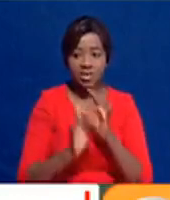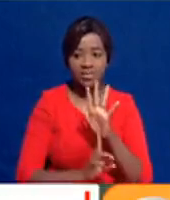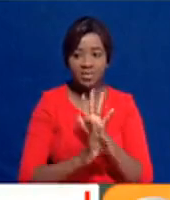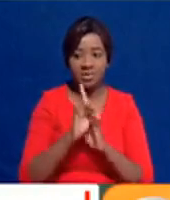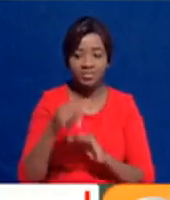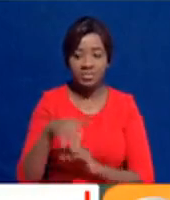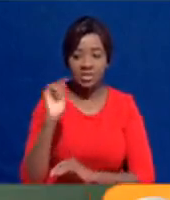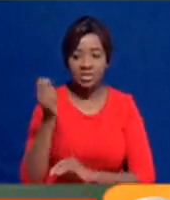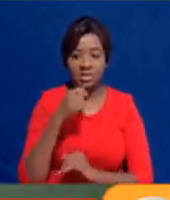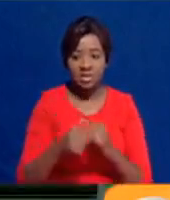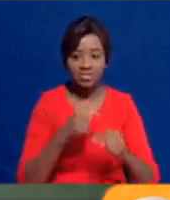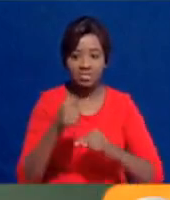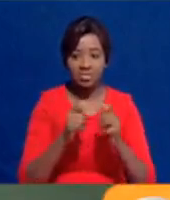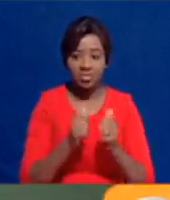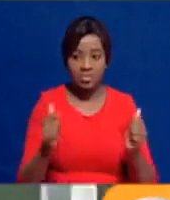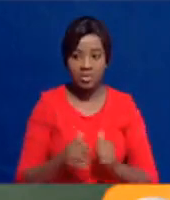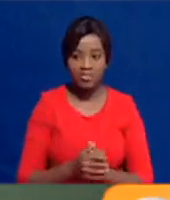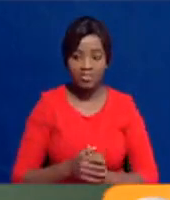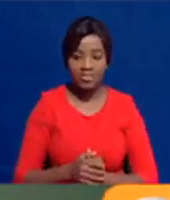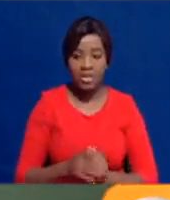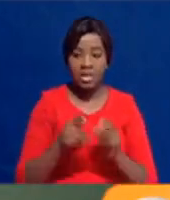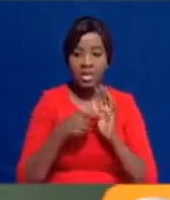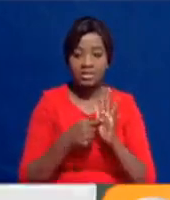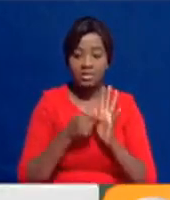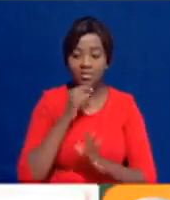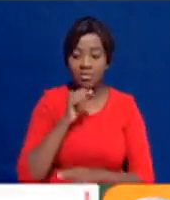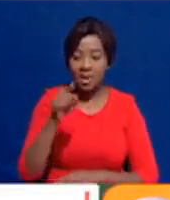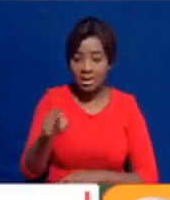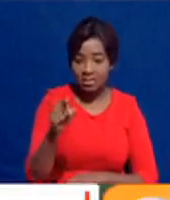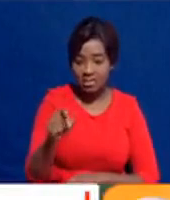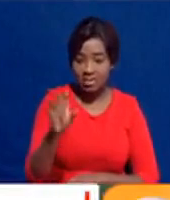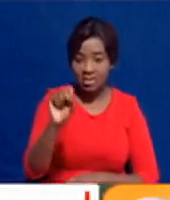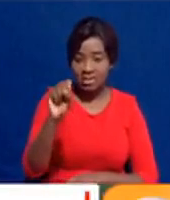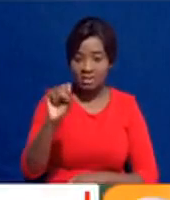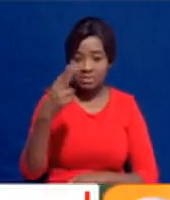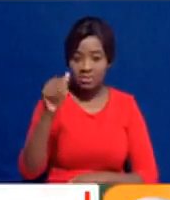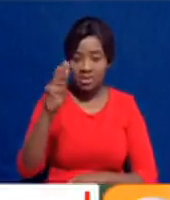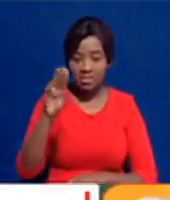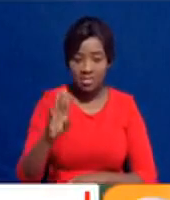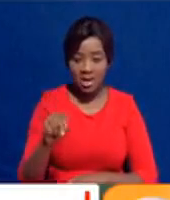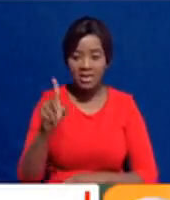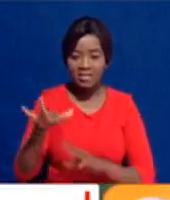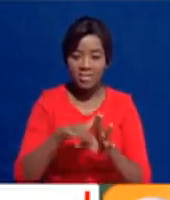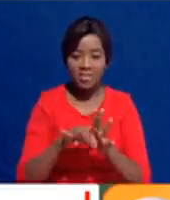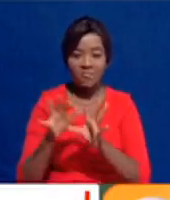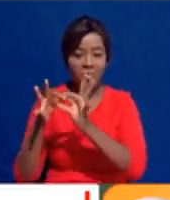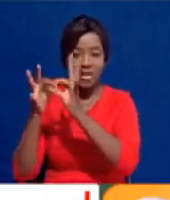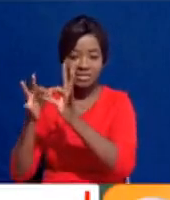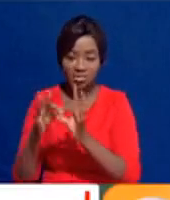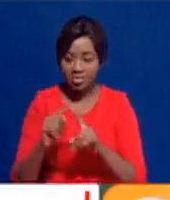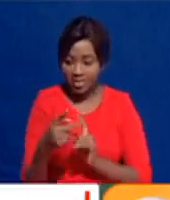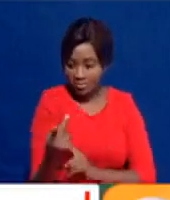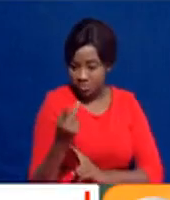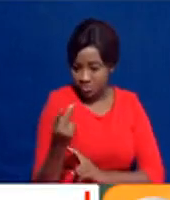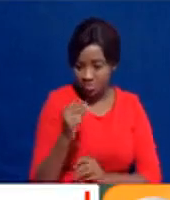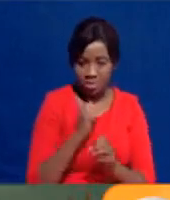letu la Kenya. Huyu mheshimiwa Shabal ni kiongozi katika Azimio, lakini tunashirikiana na